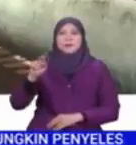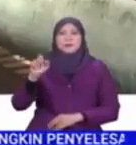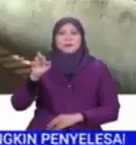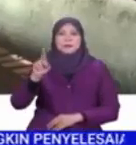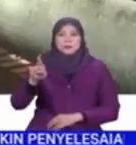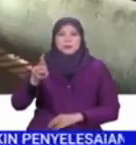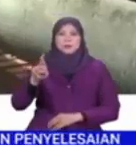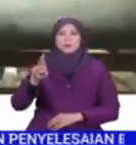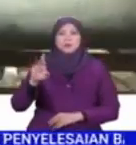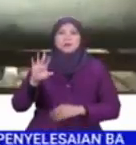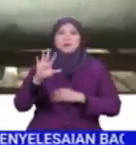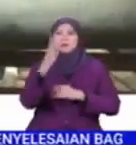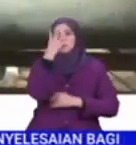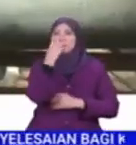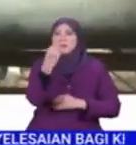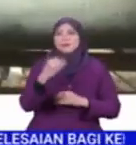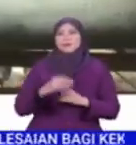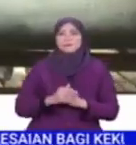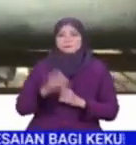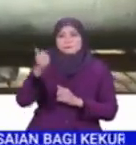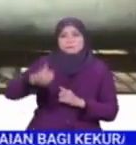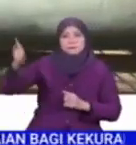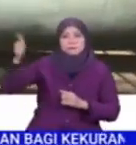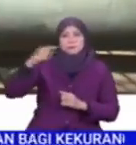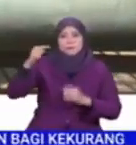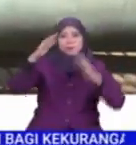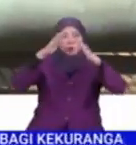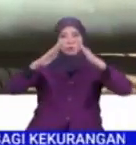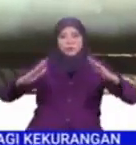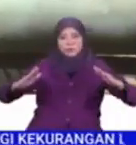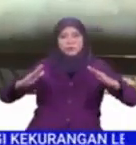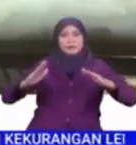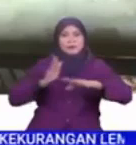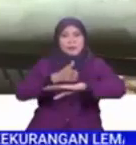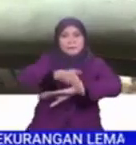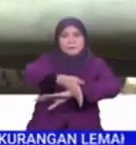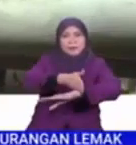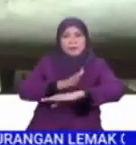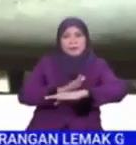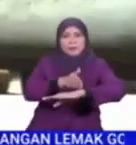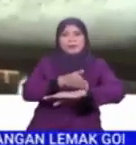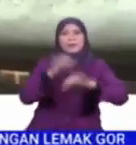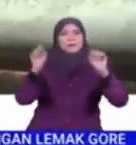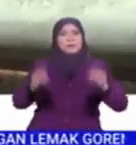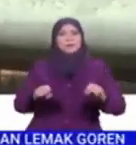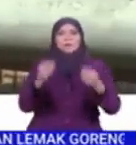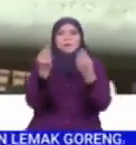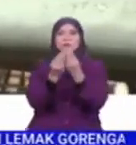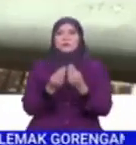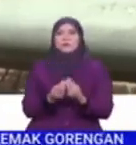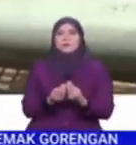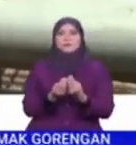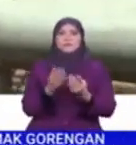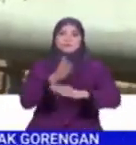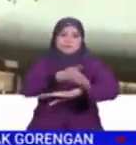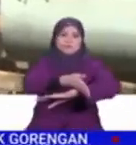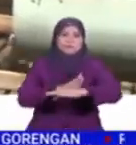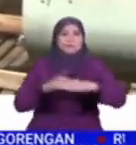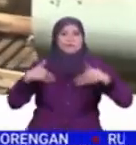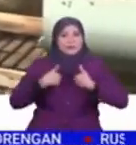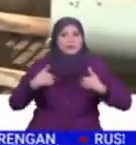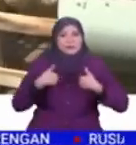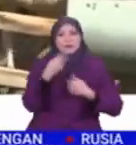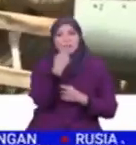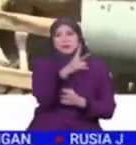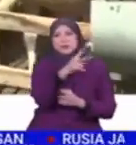pemilik sumobo sendirian berhad Muhammad Nasir Saman rumah sembelih diusulkannya itu mampu untuk menampung penyembelihan sebanyak